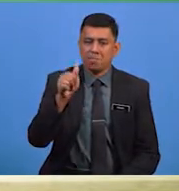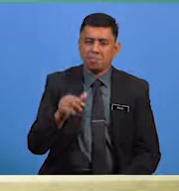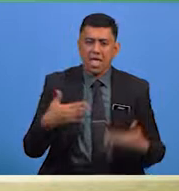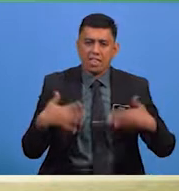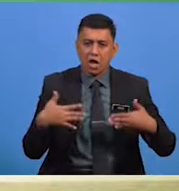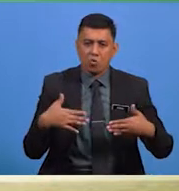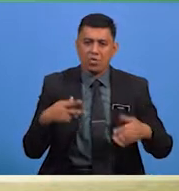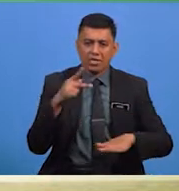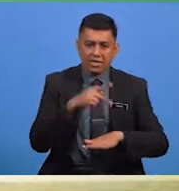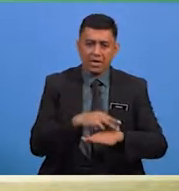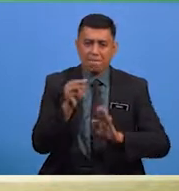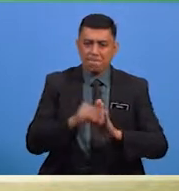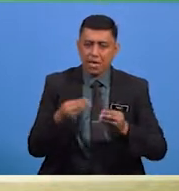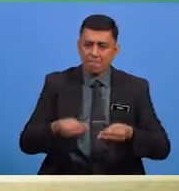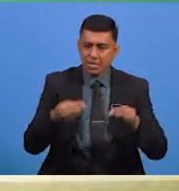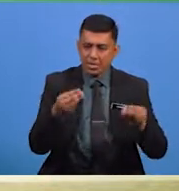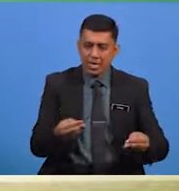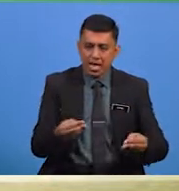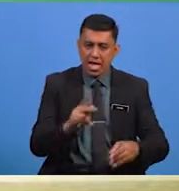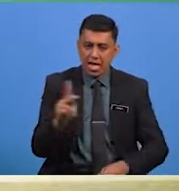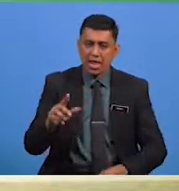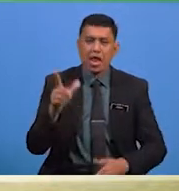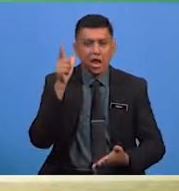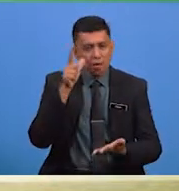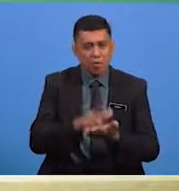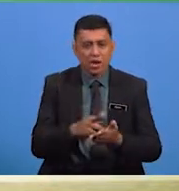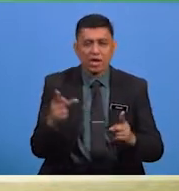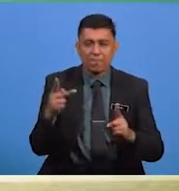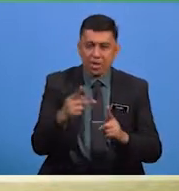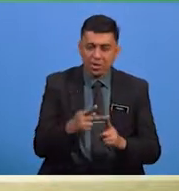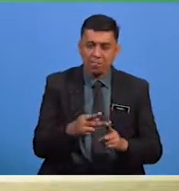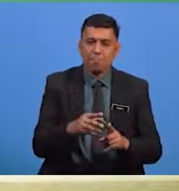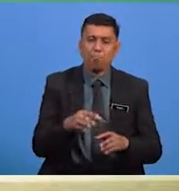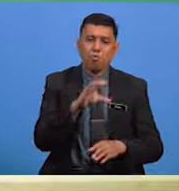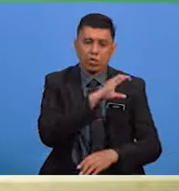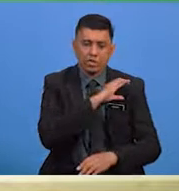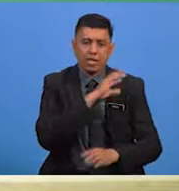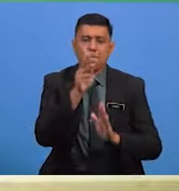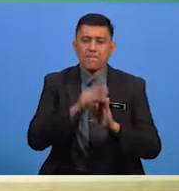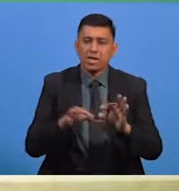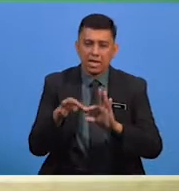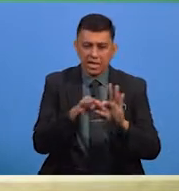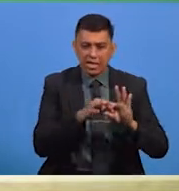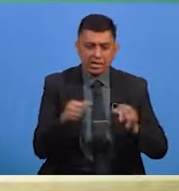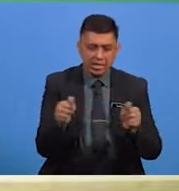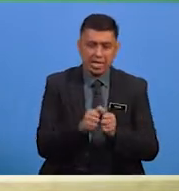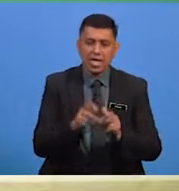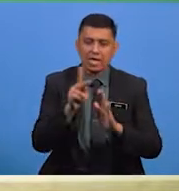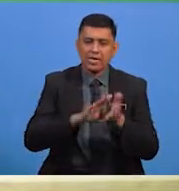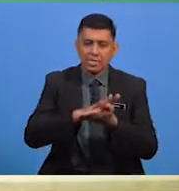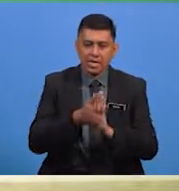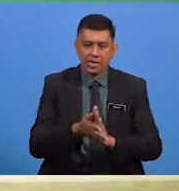takut ketika memberikan laporan kepada polis berkaitan dengan